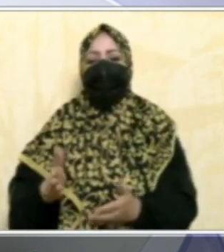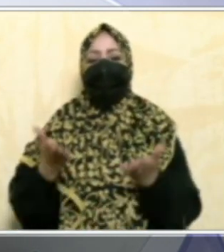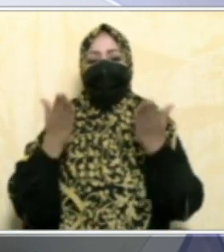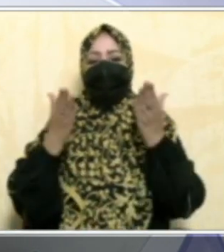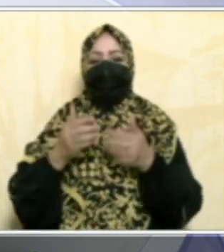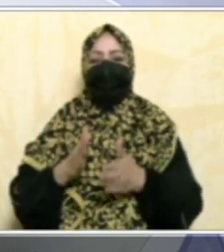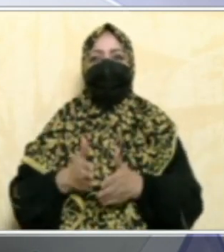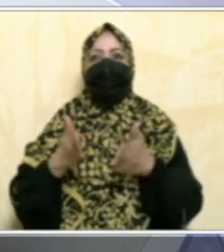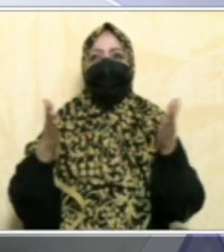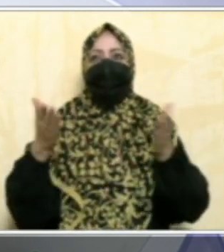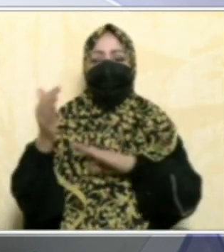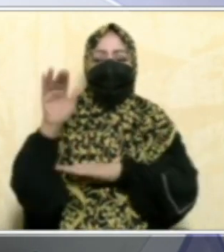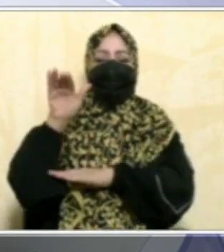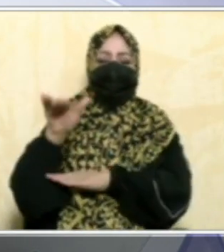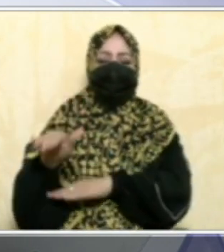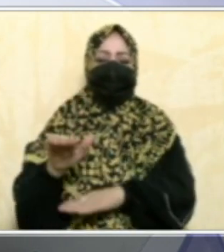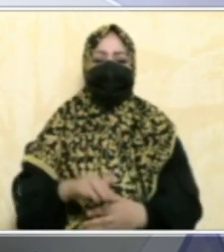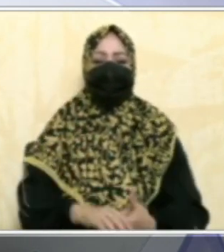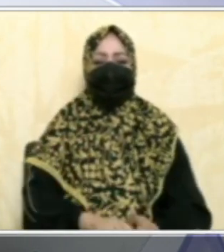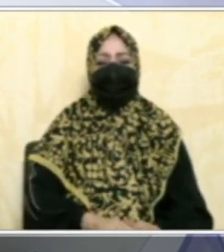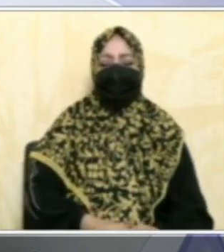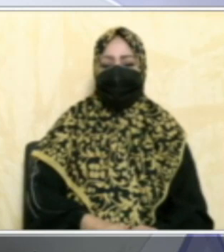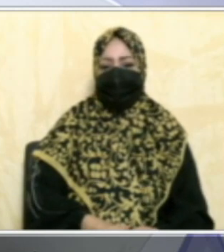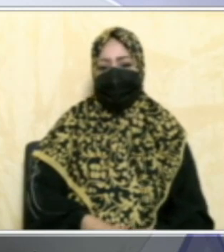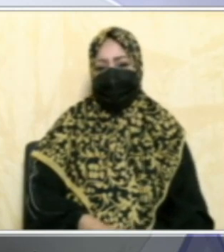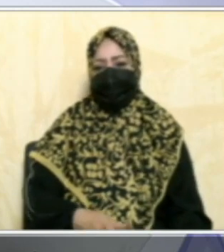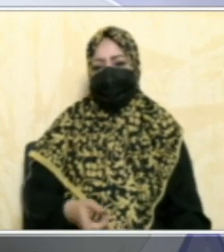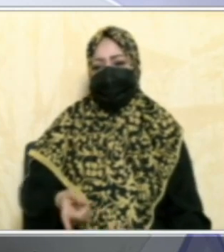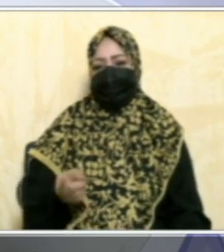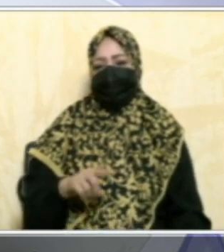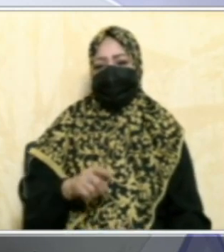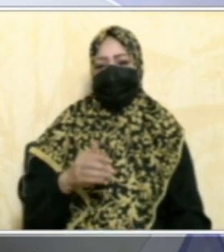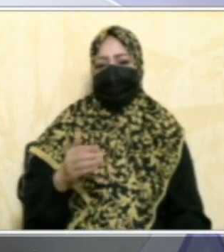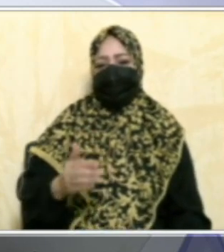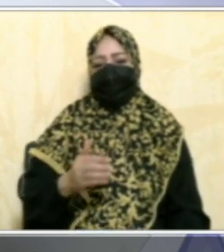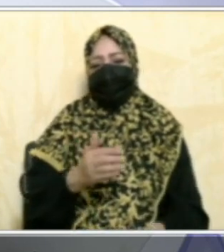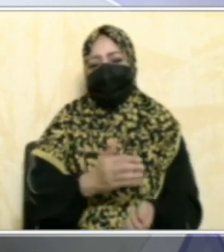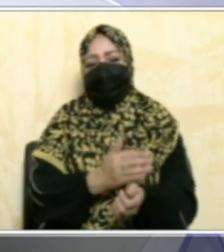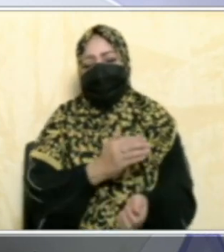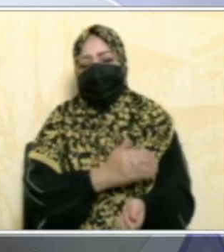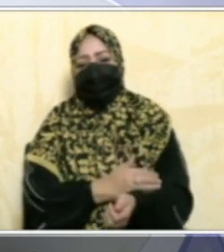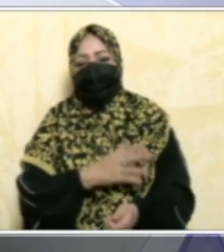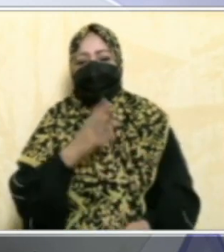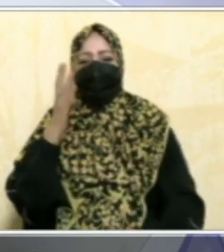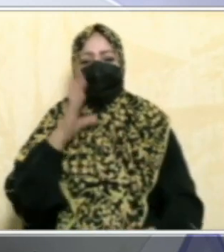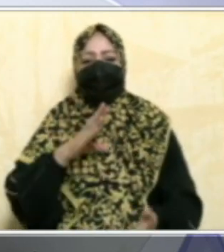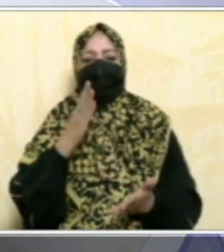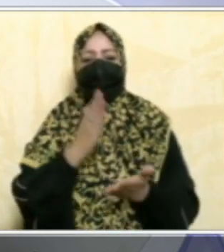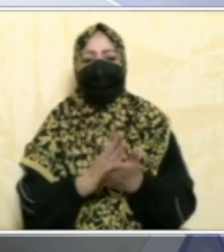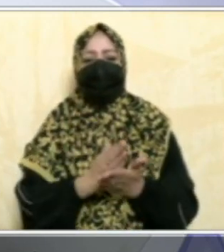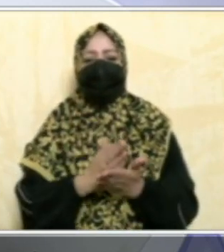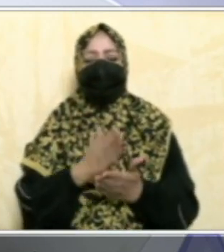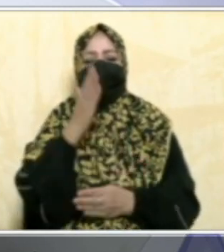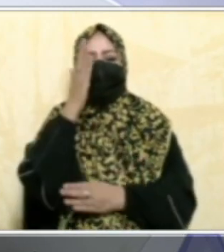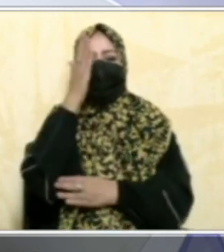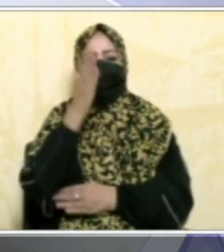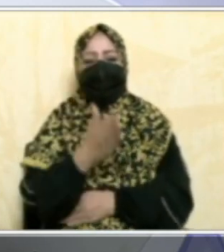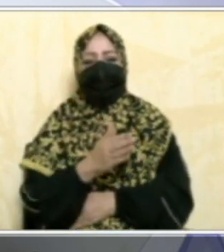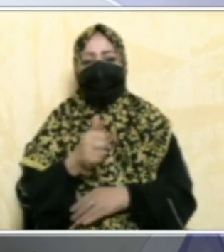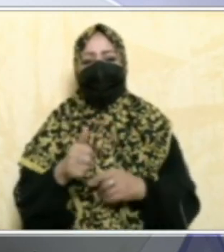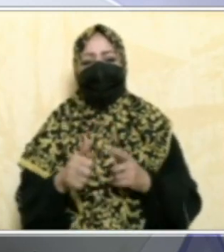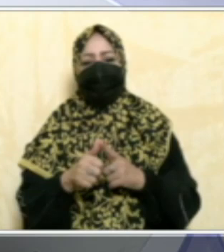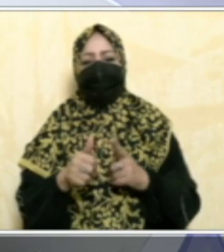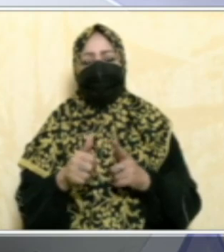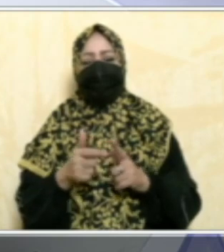قال أنا مسبوق وفاتتني ركعة من المغرب، جاء في الركعة الثانية من المغرب وحضر مع الإمام